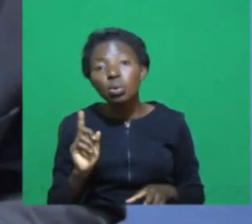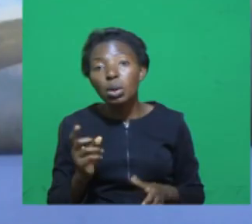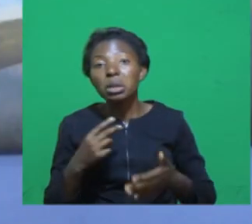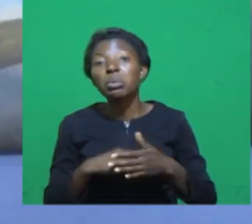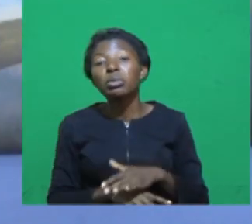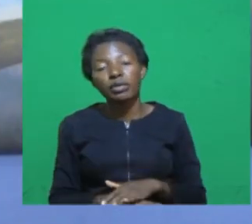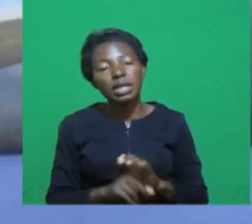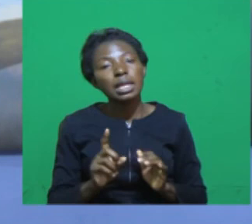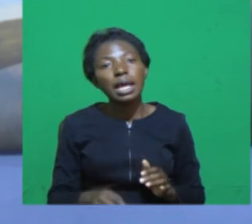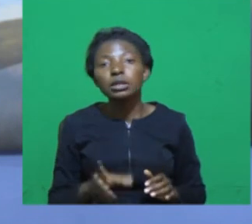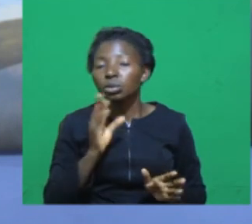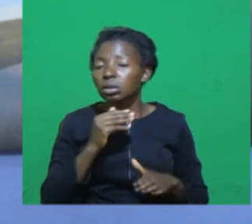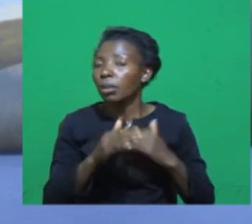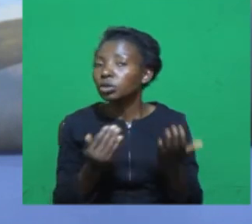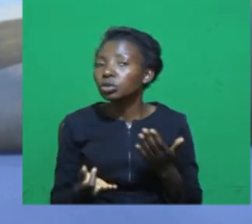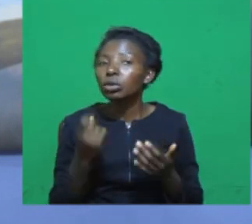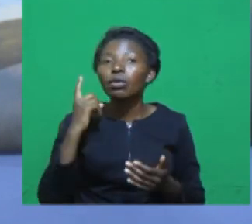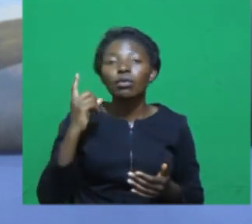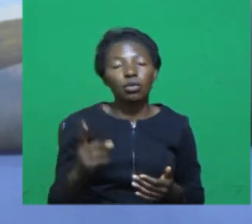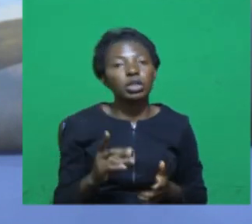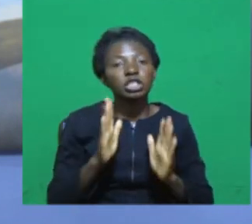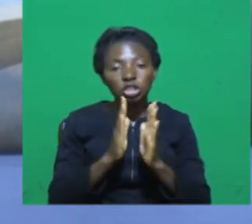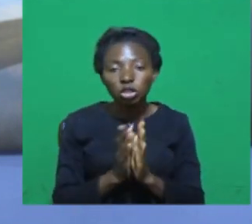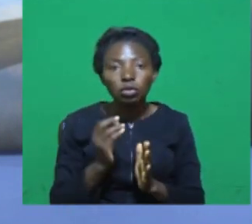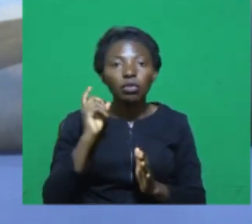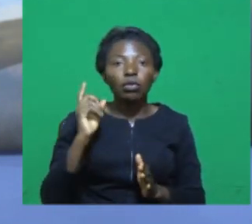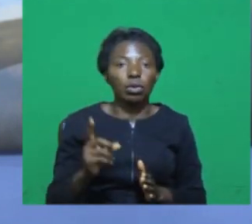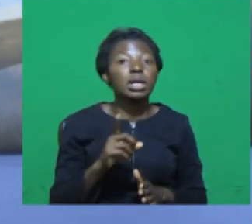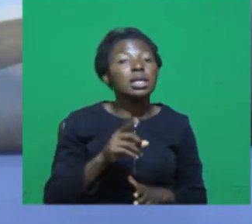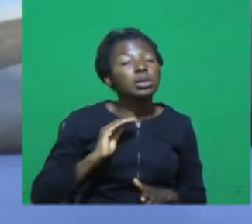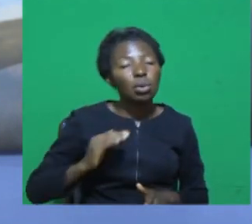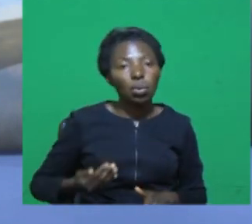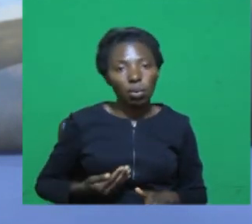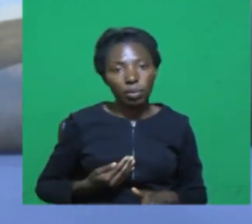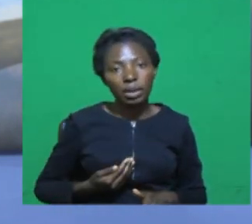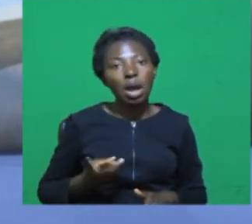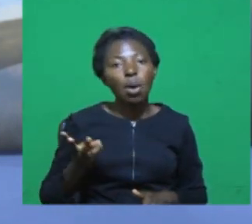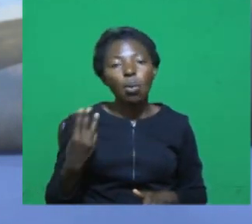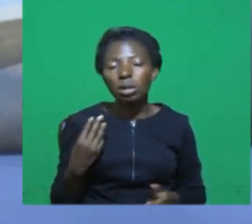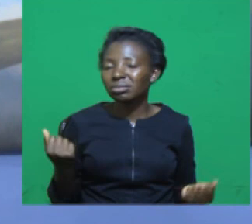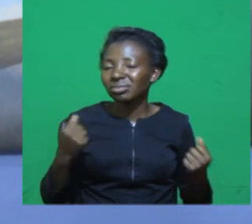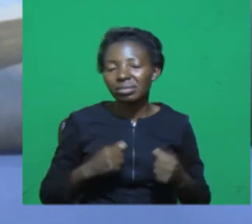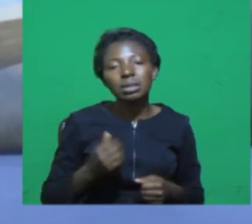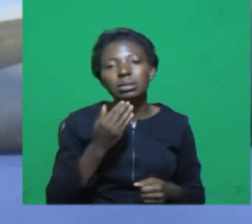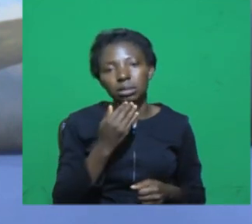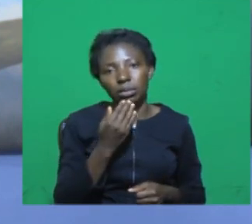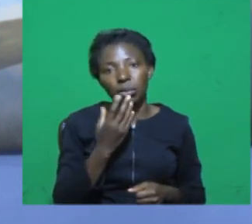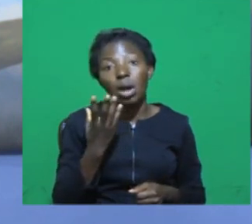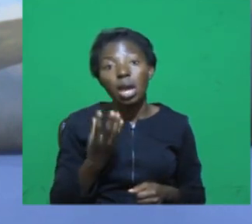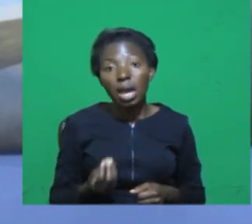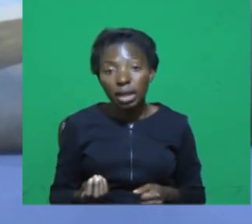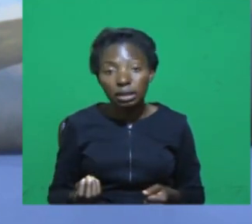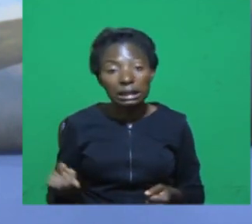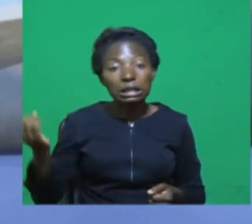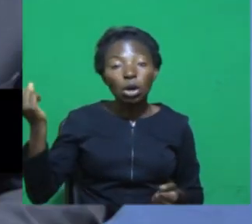chiri kumirira vana vaMwari, sangano raMwari. Saka hanzi mukadzi uyu anga akangodresa zviri simple, hanzi anga